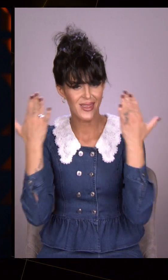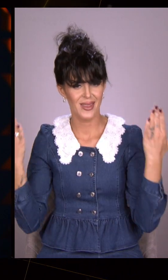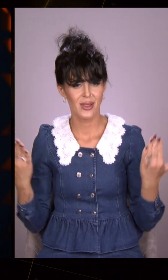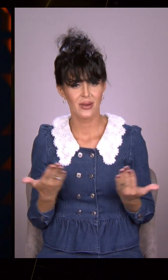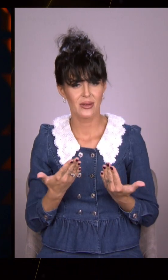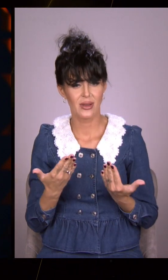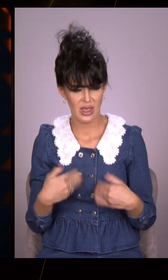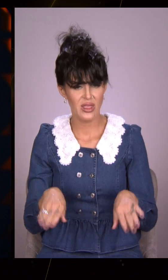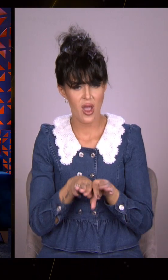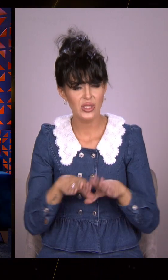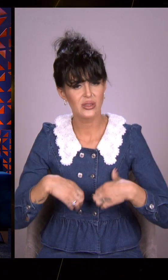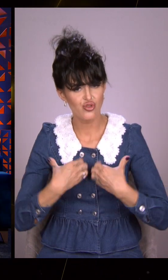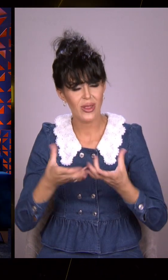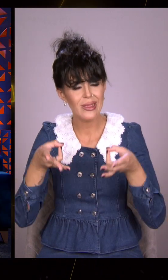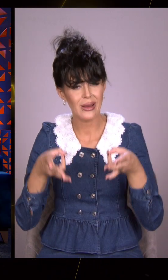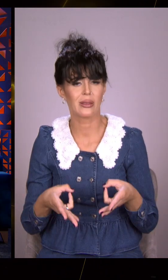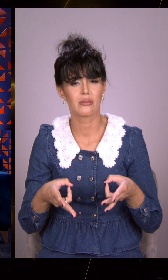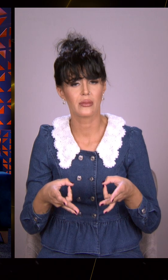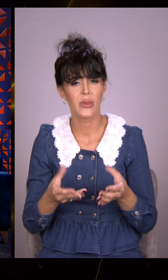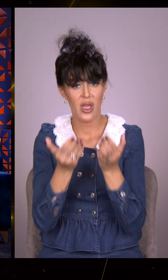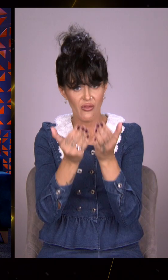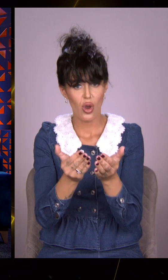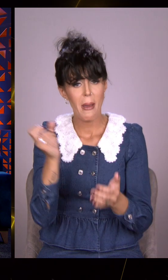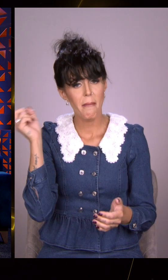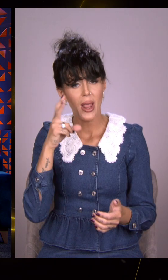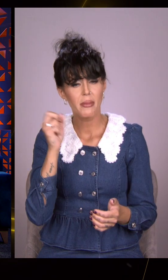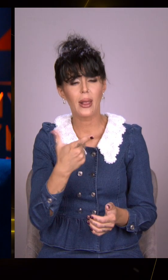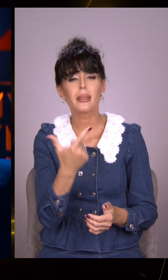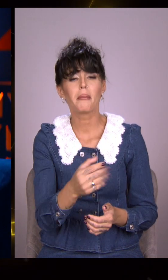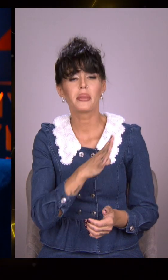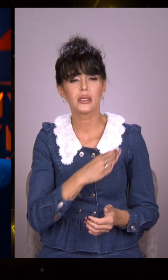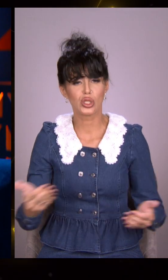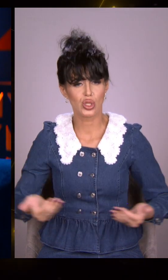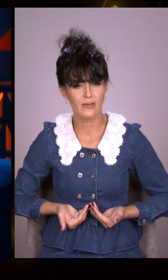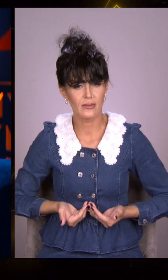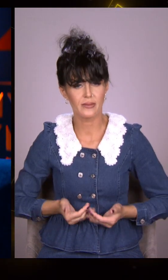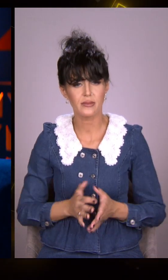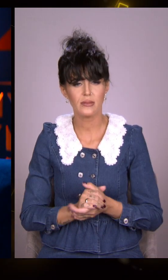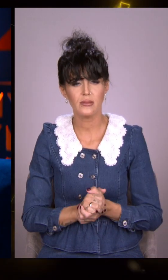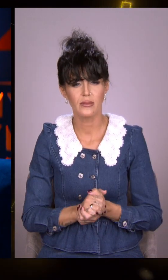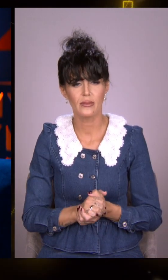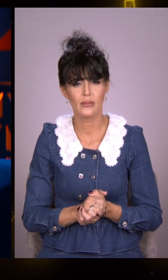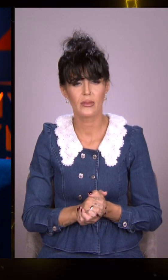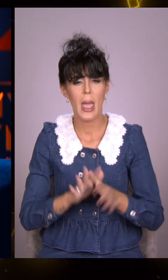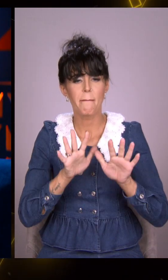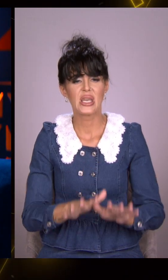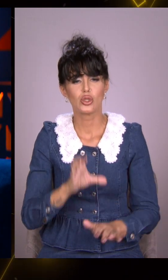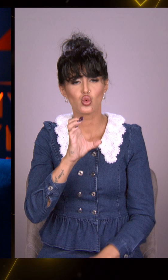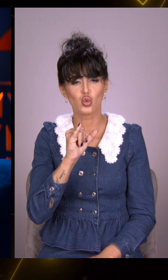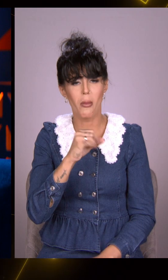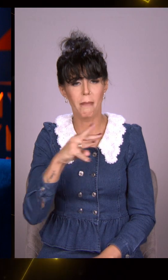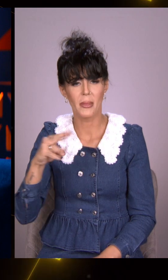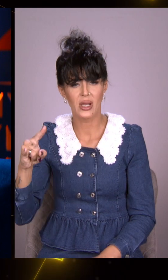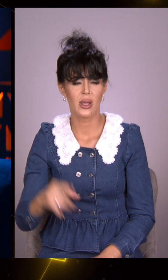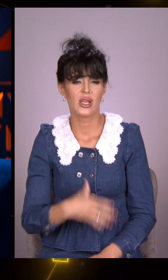така страшна трагедія. Ваші племінники де проживали? Проживали місто Суми. В